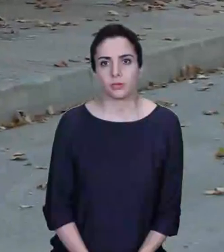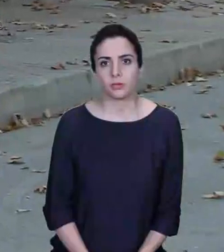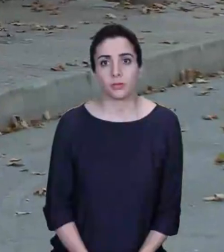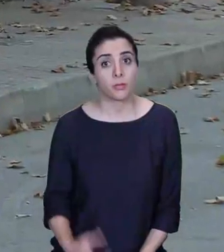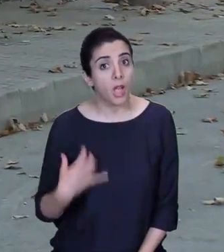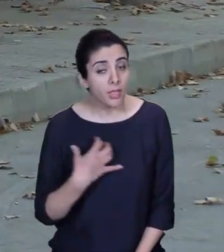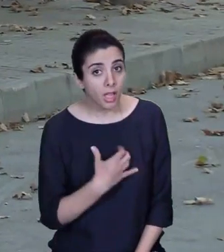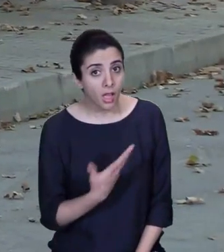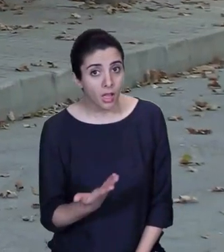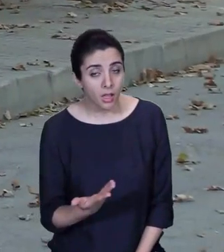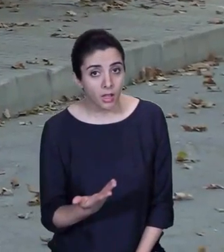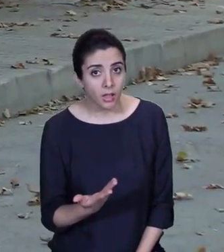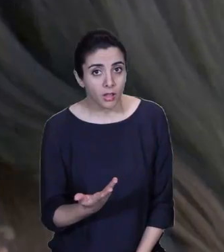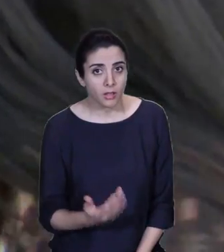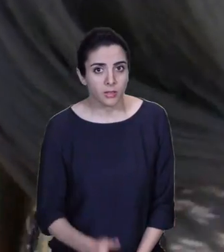Anne.